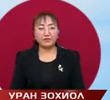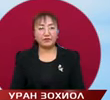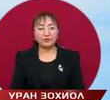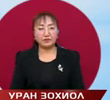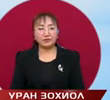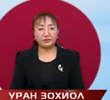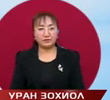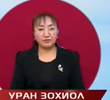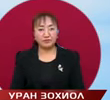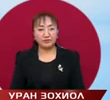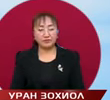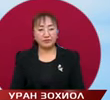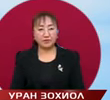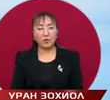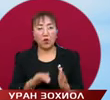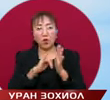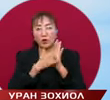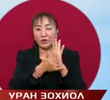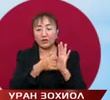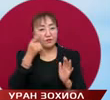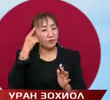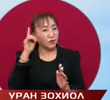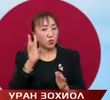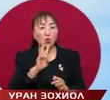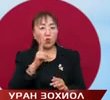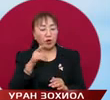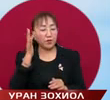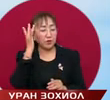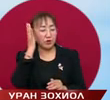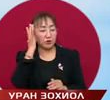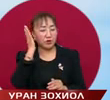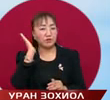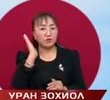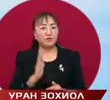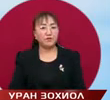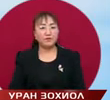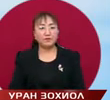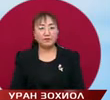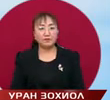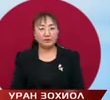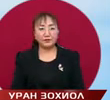мэдхгүйгээ ямар утгатай болохыг нь эргцүүлэн тунгаан бодож уншаарай.